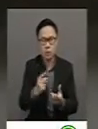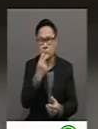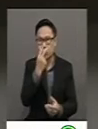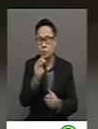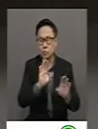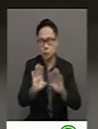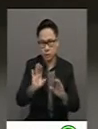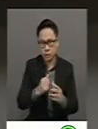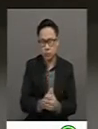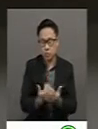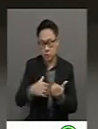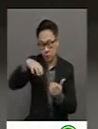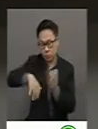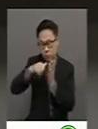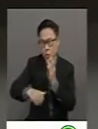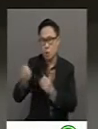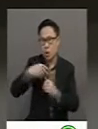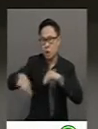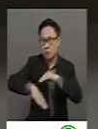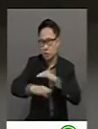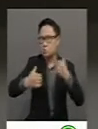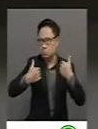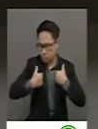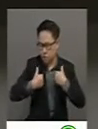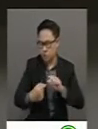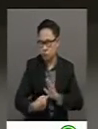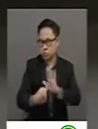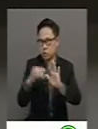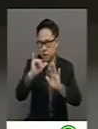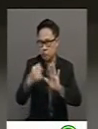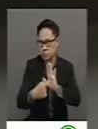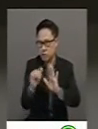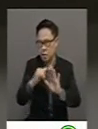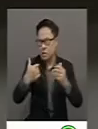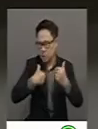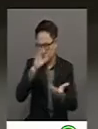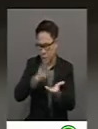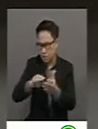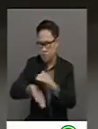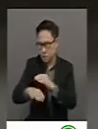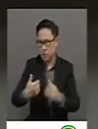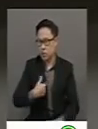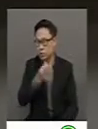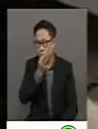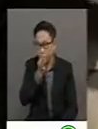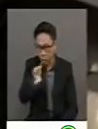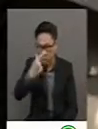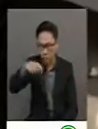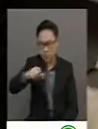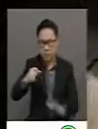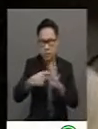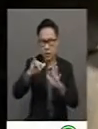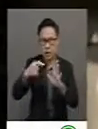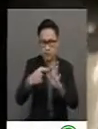ลอ้างว่ายังมีหลักฐานอื่นๆอีกที่ยังไม่ได้โชว์ให้กับนักข่าวดูพร้อมขู่ว่าหากเรื่องไ